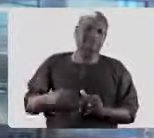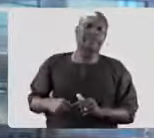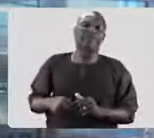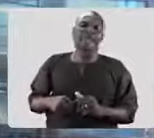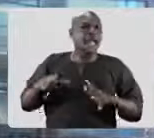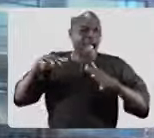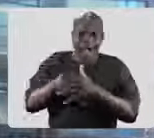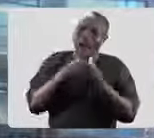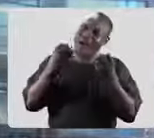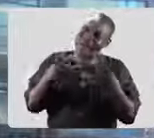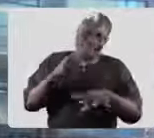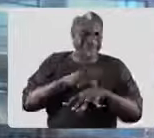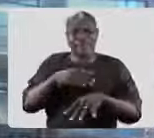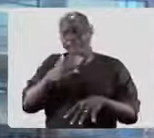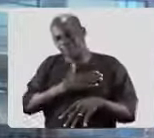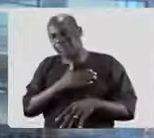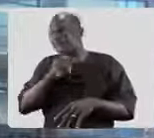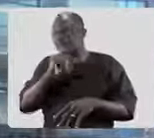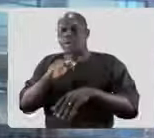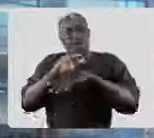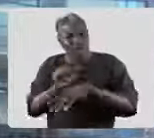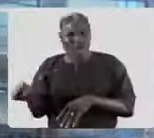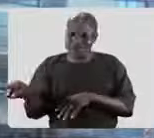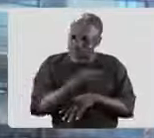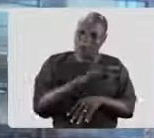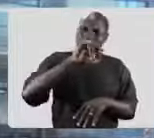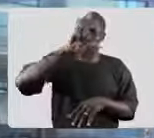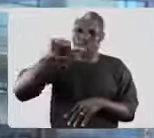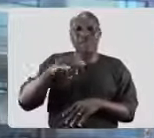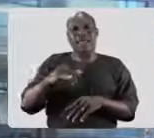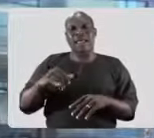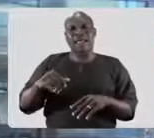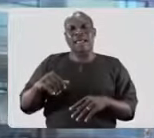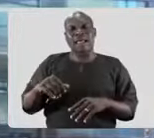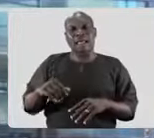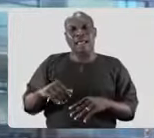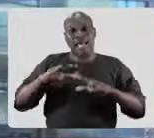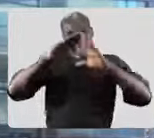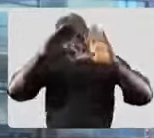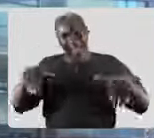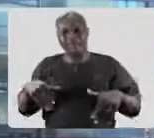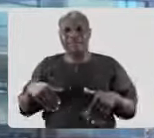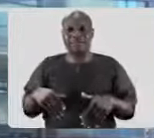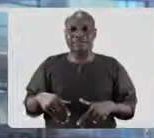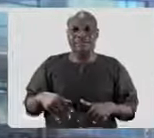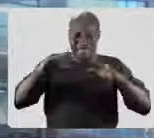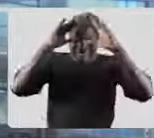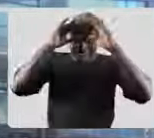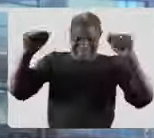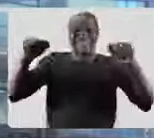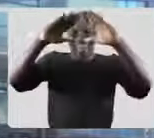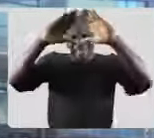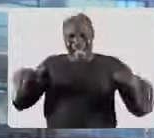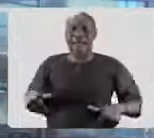Empedo duwa he ena mimi program iso. Mime jile eme bisa mo Jubilee House. Se elmaya ye